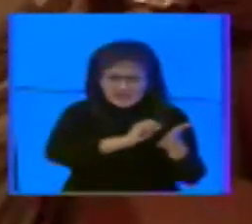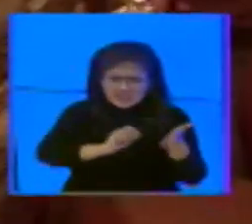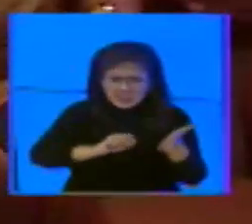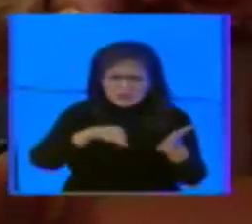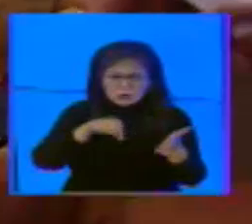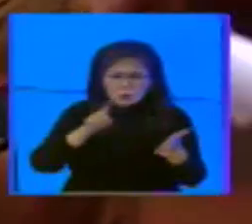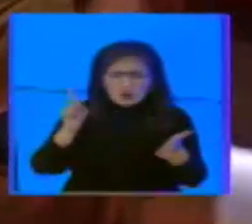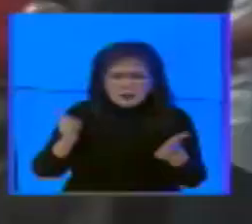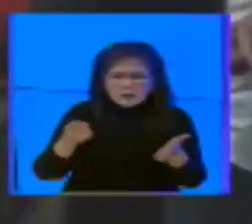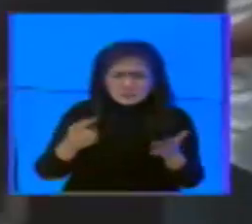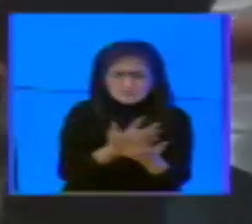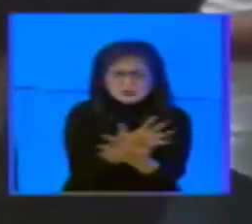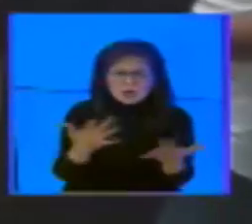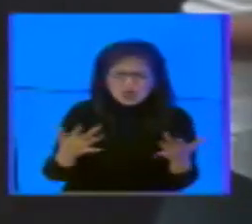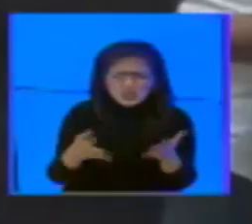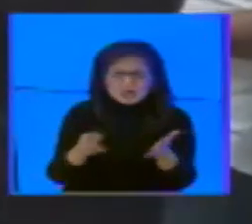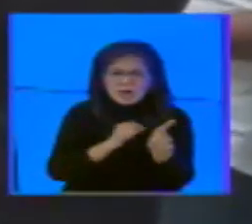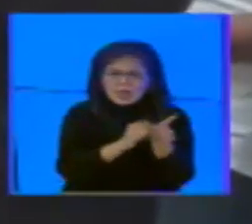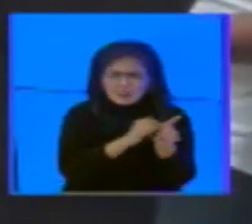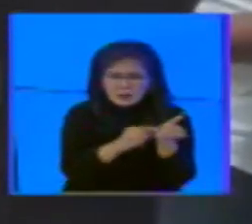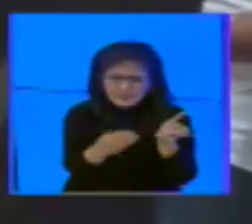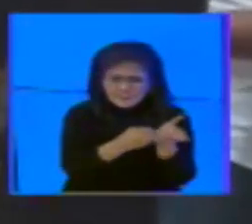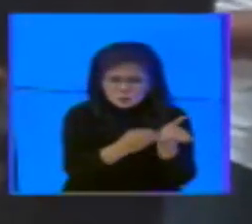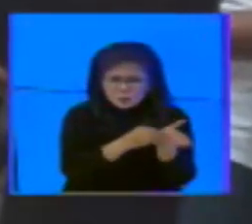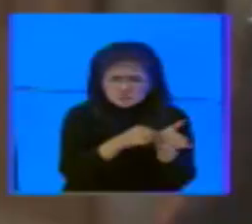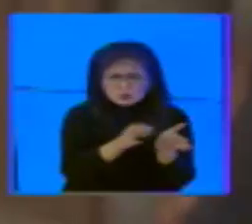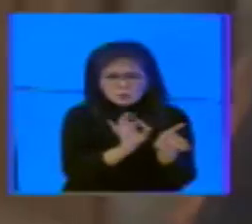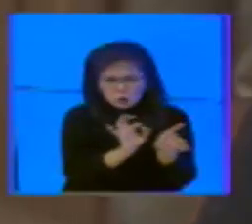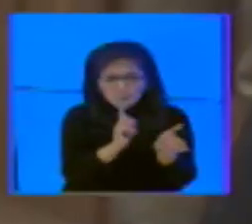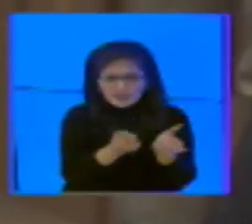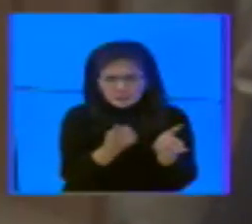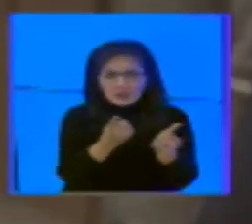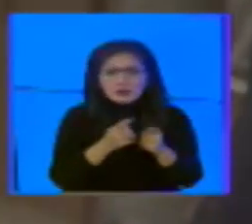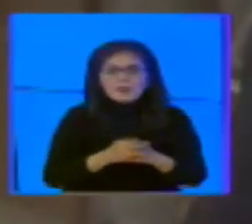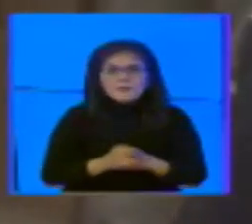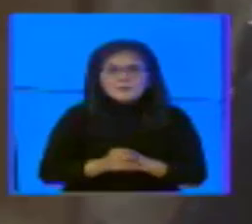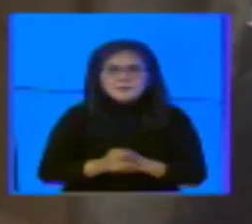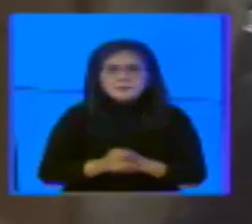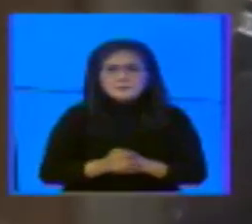yang belum terdata. Dari Jakarta, Tim Liputan iNews melaporkan.